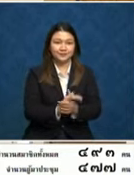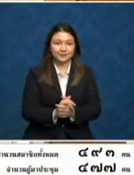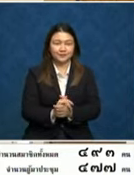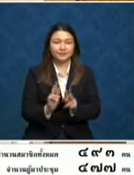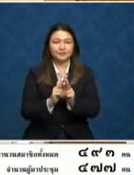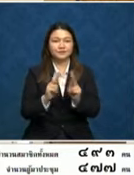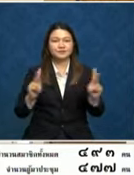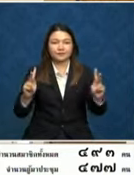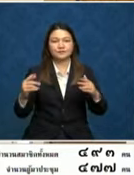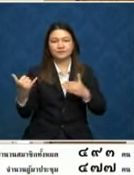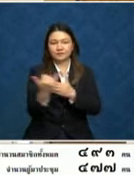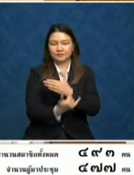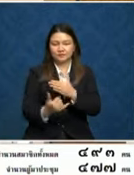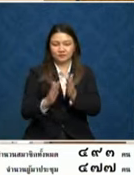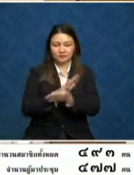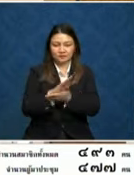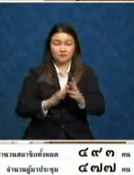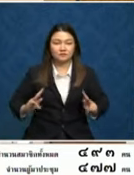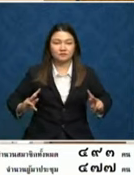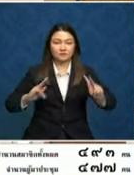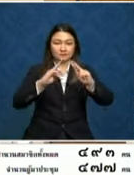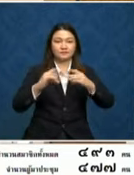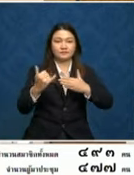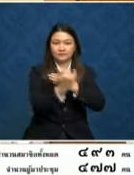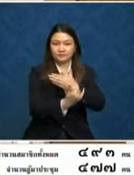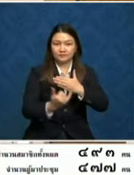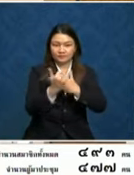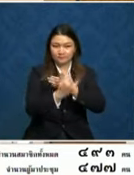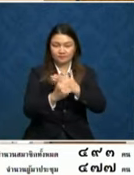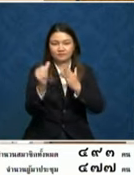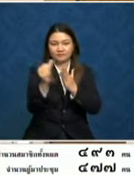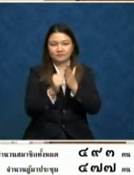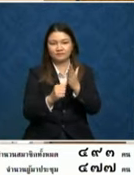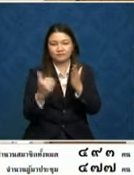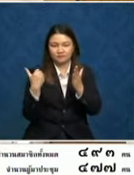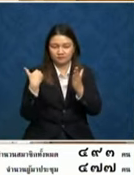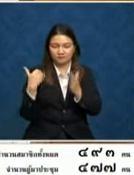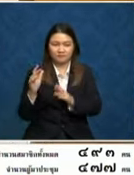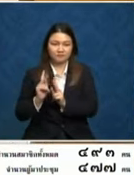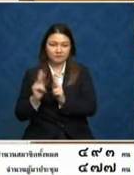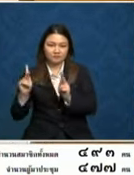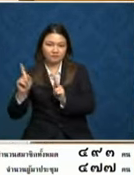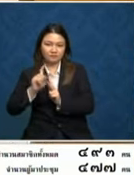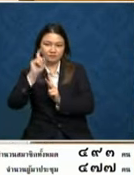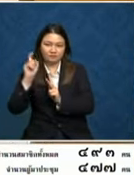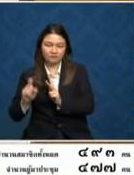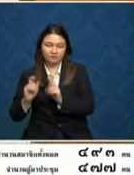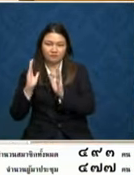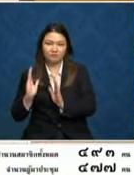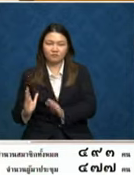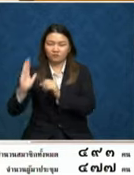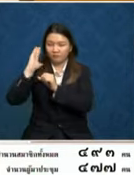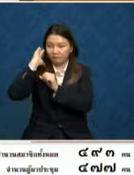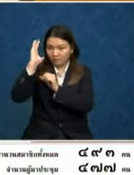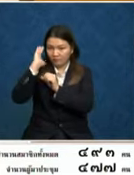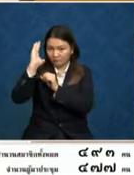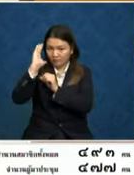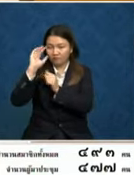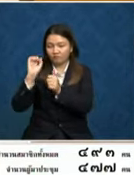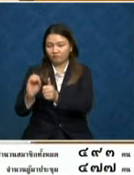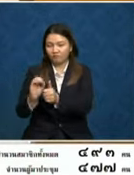การต่างประเทศมีการแก้ไขมีกรรมธิการขอสงวนความเห็นมีผู้แปรยติขอสงวนคำแปรย